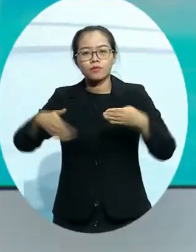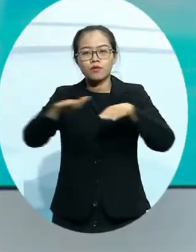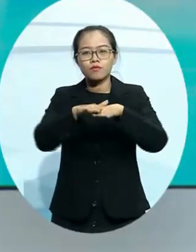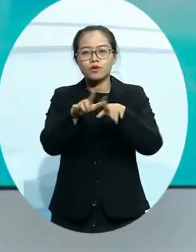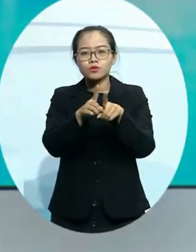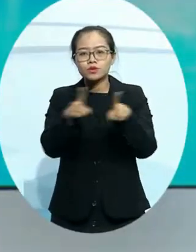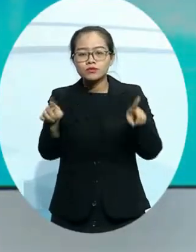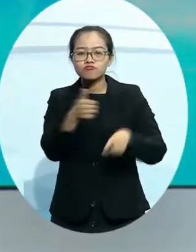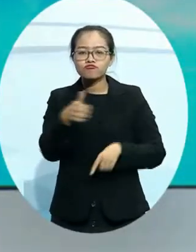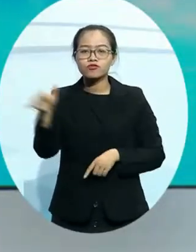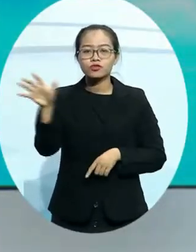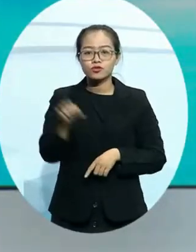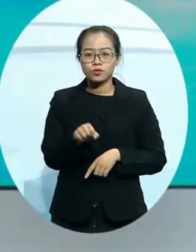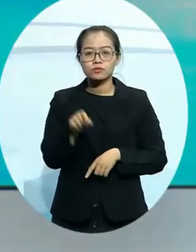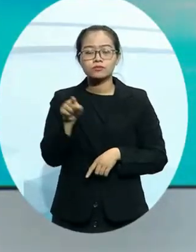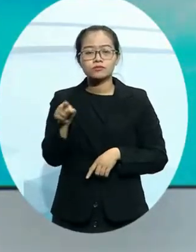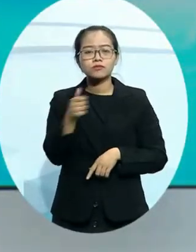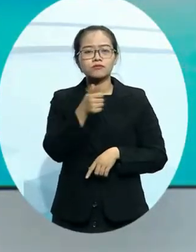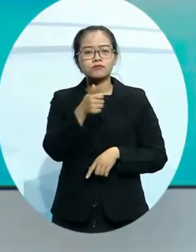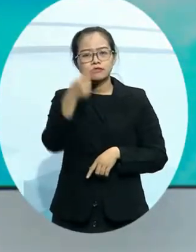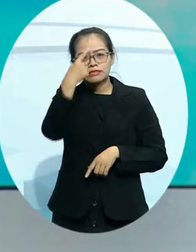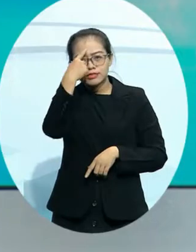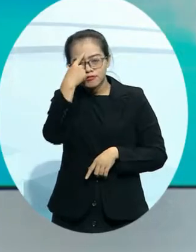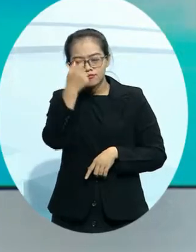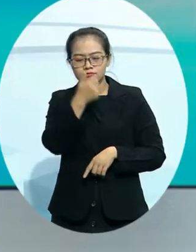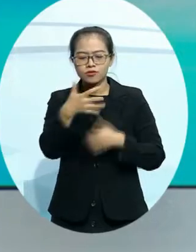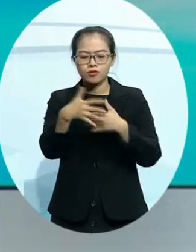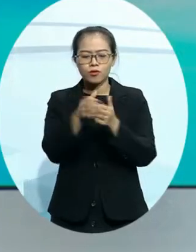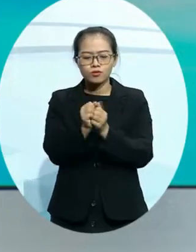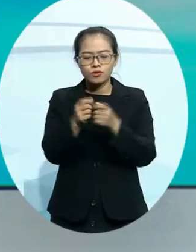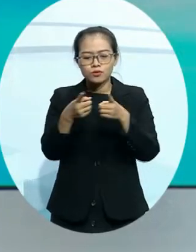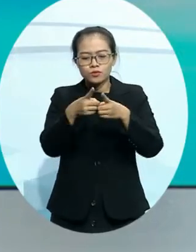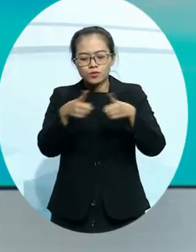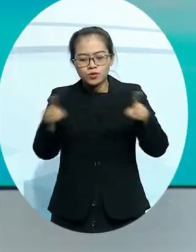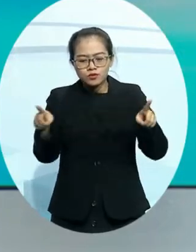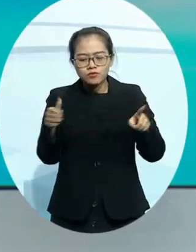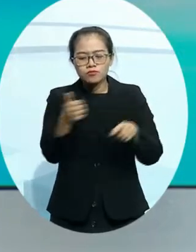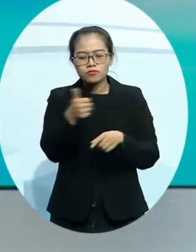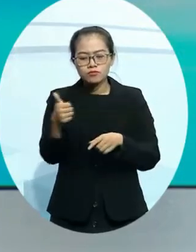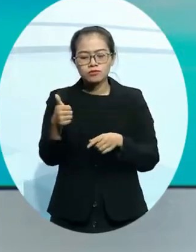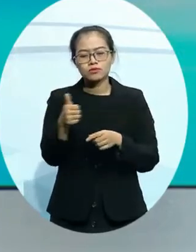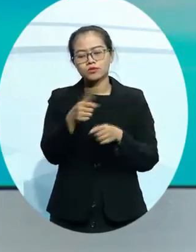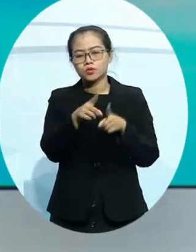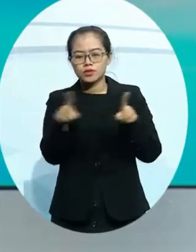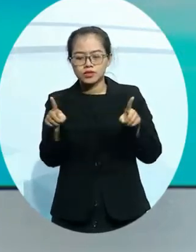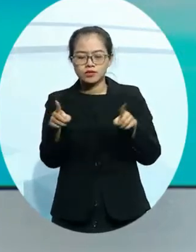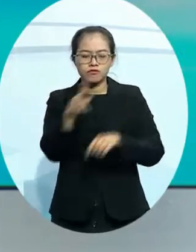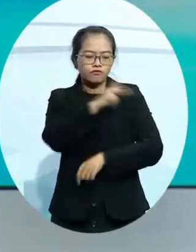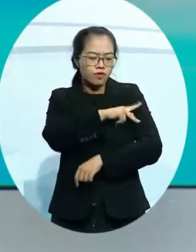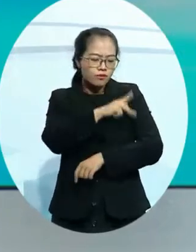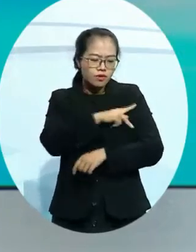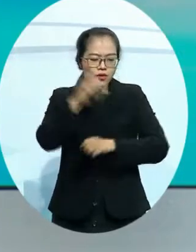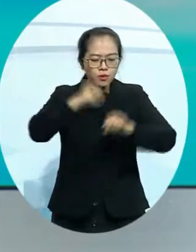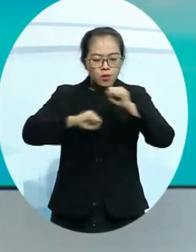dùng. Đây là địa chỉ tin cậy giúp cộng đồng doanh nhân doanh nghiệp các vấn đề khó khăn liên quan đến pháp lý và hoạt động kinh doanh.